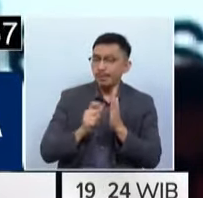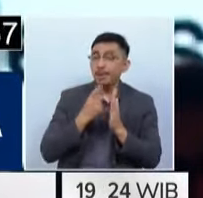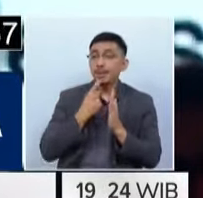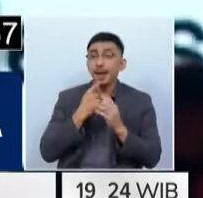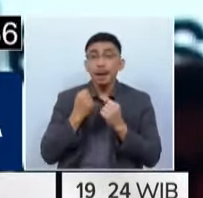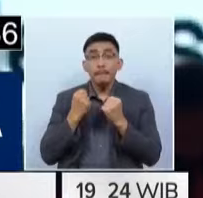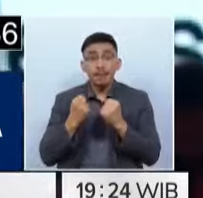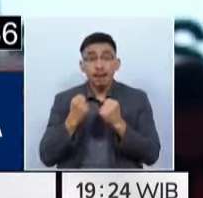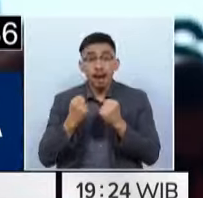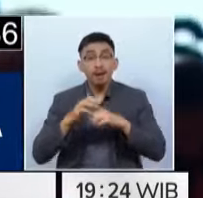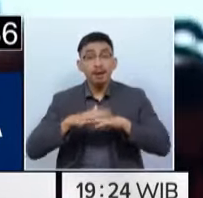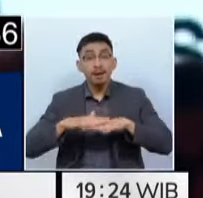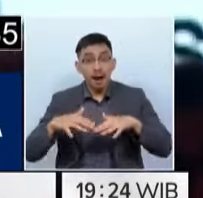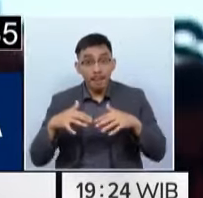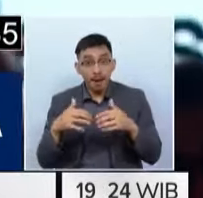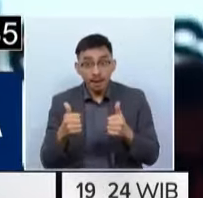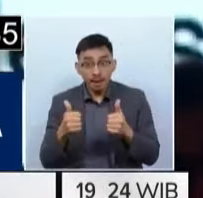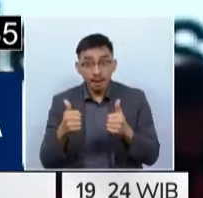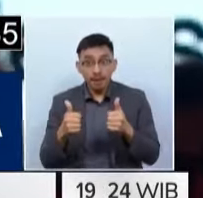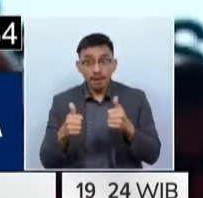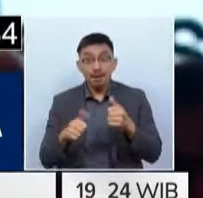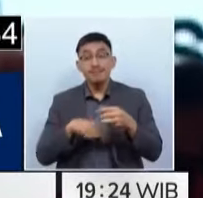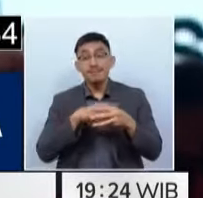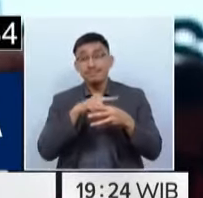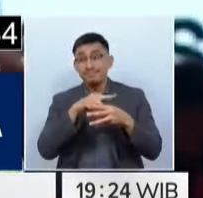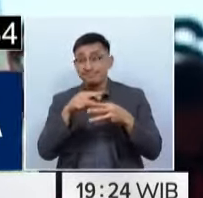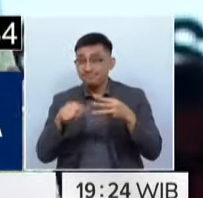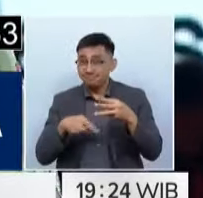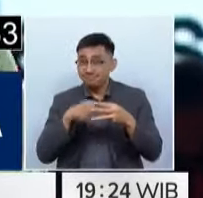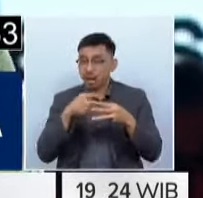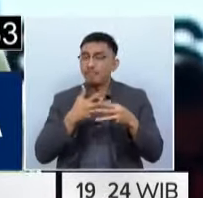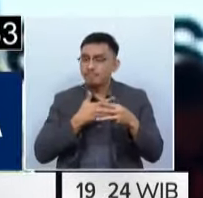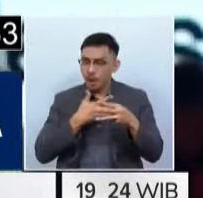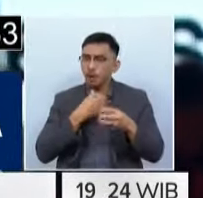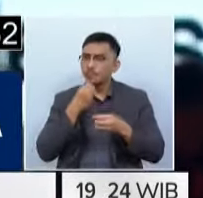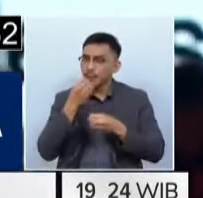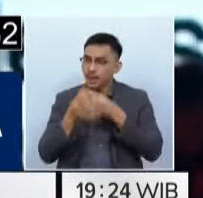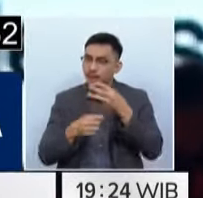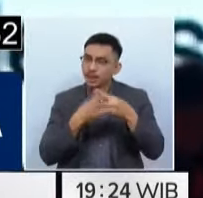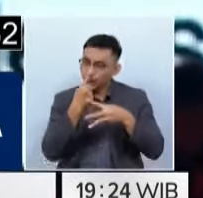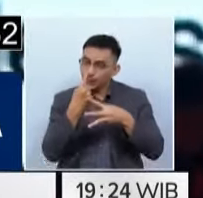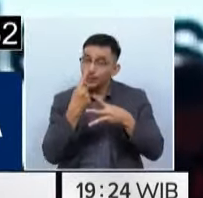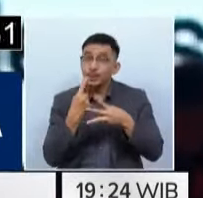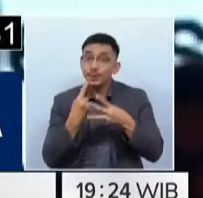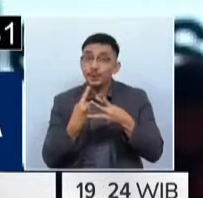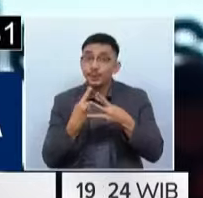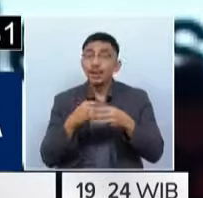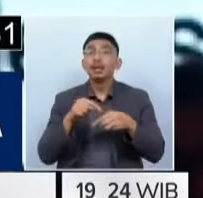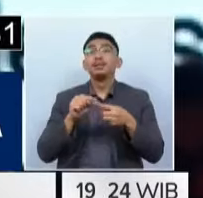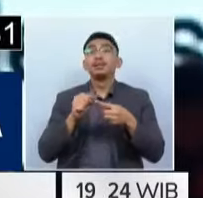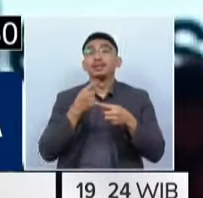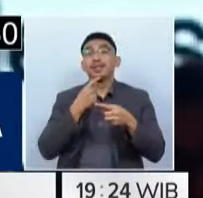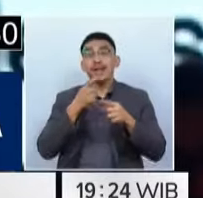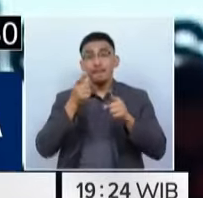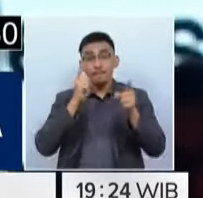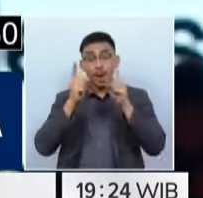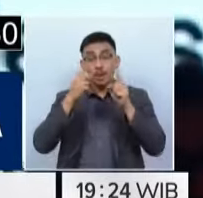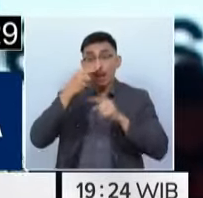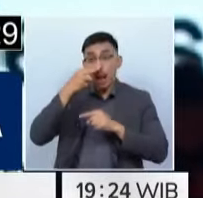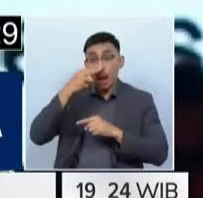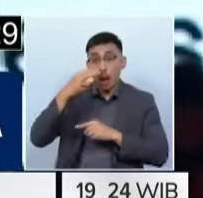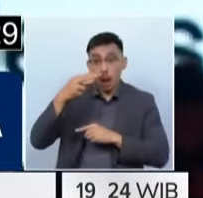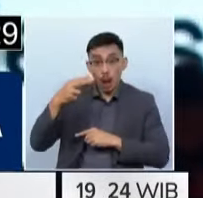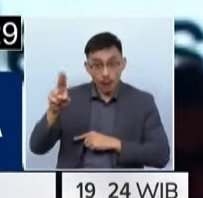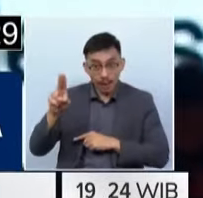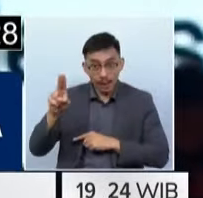dari tiga ini kami akan menyampaikan poin per poin yang pertama terkait dengan politik luar negeri kita politik luar